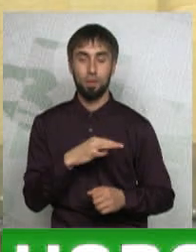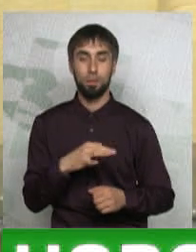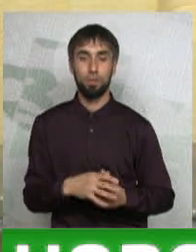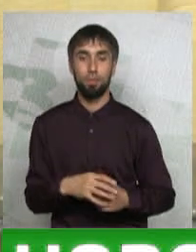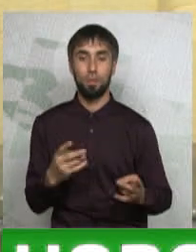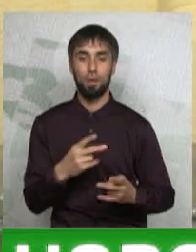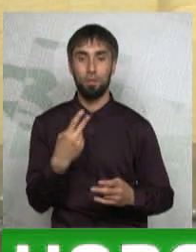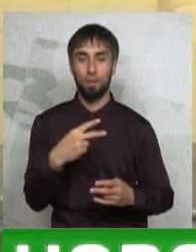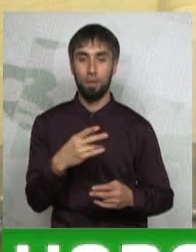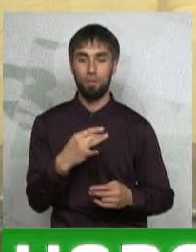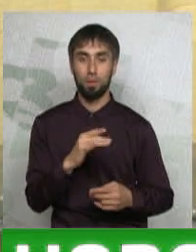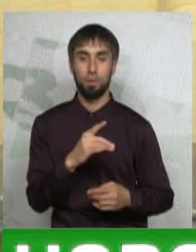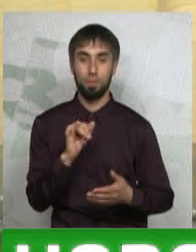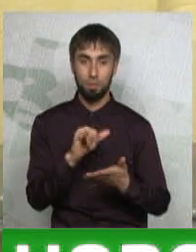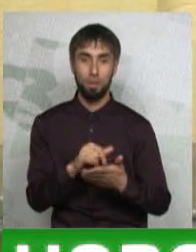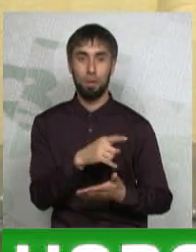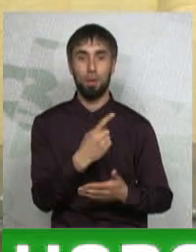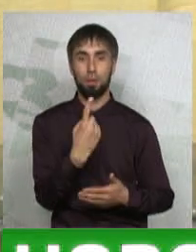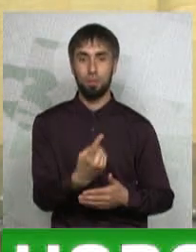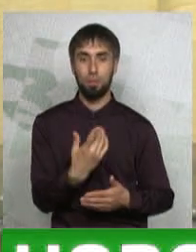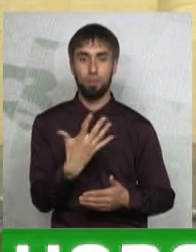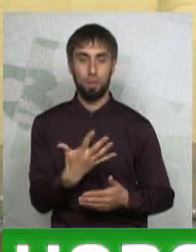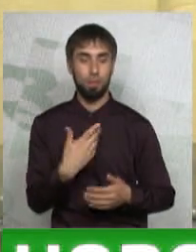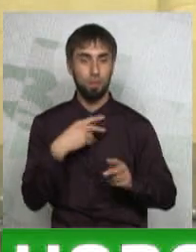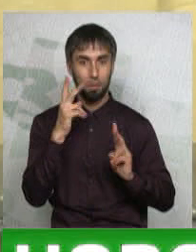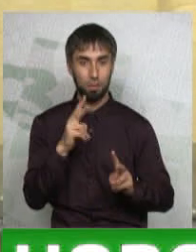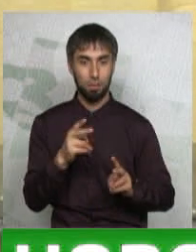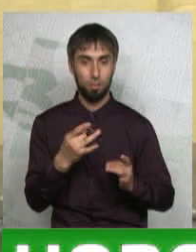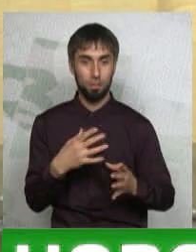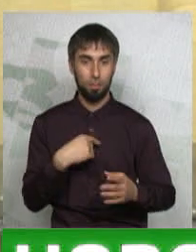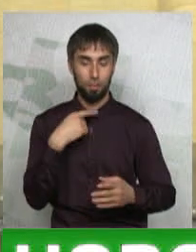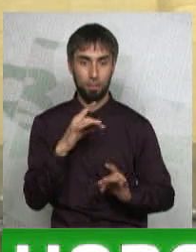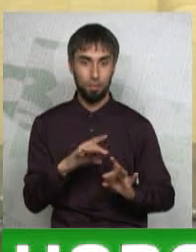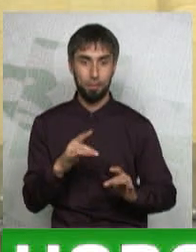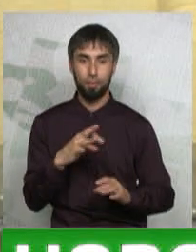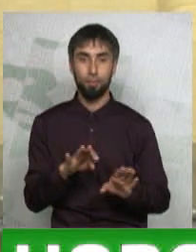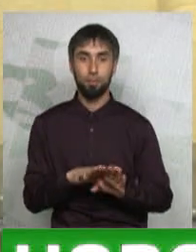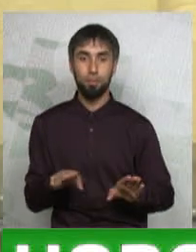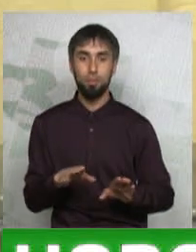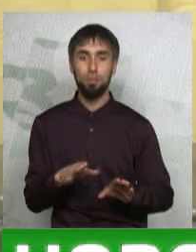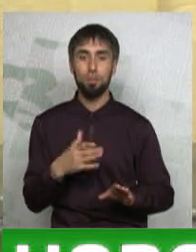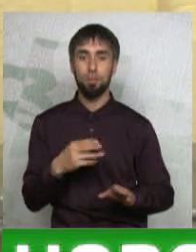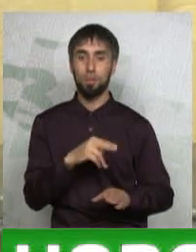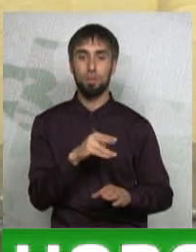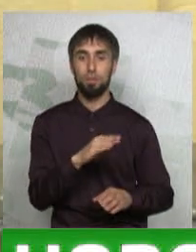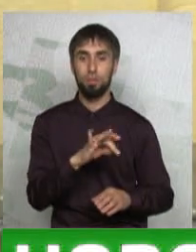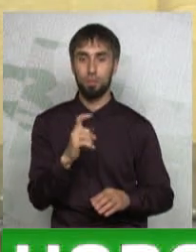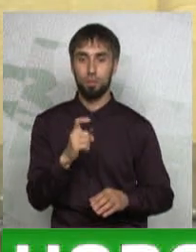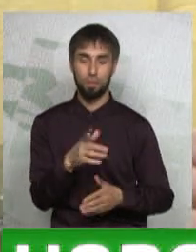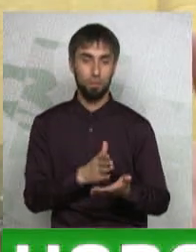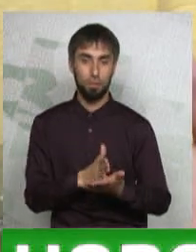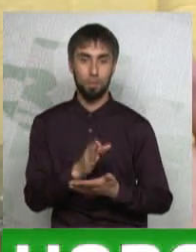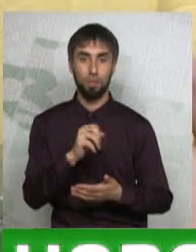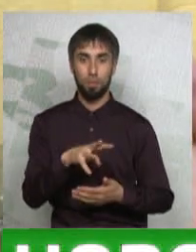надо 20 вышек, они поставили одну или пять, я не знаю, я просто утрирую, но такие, ну, в Жайрах заезжаю, все,